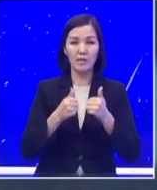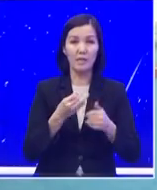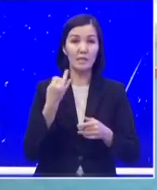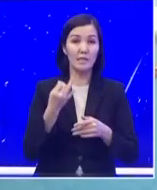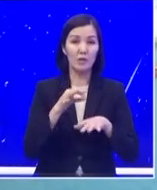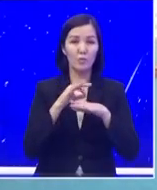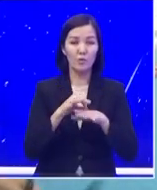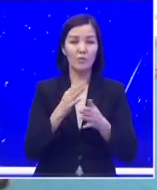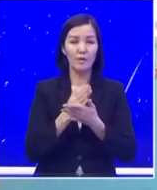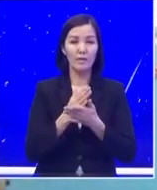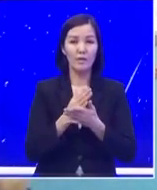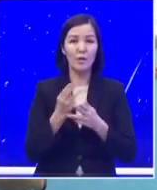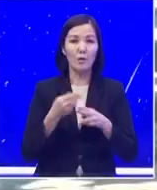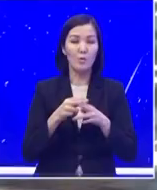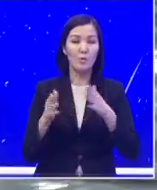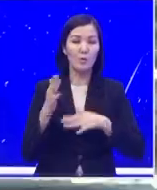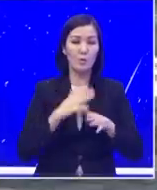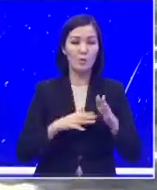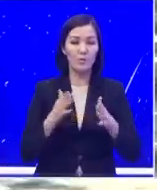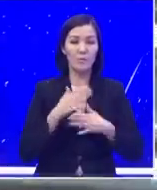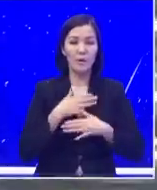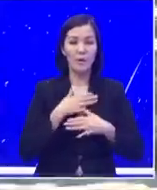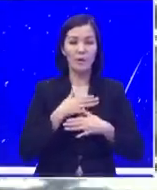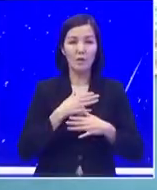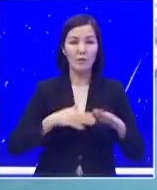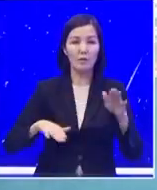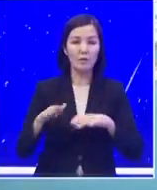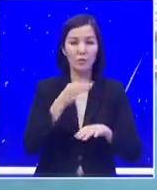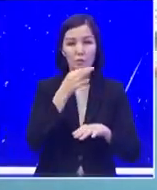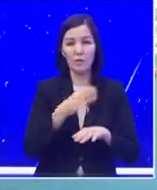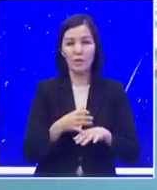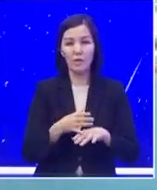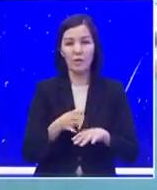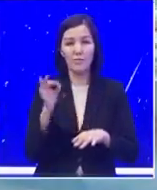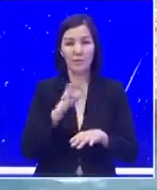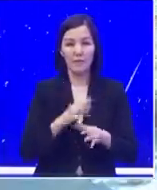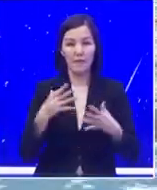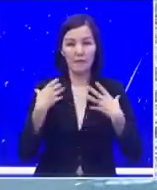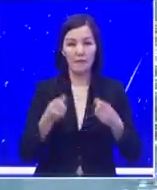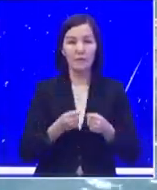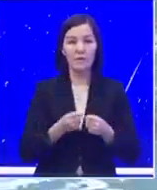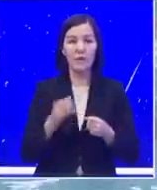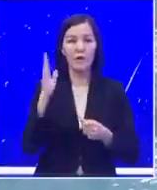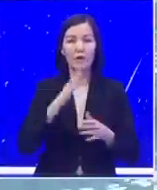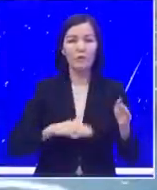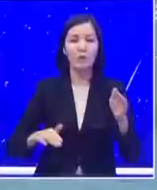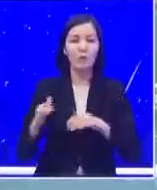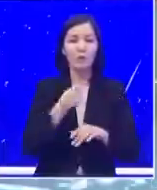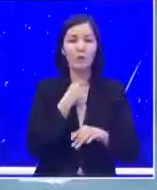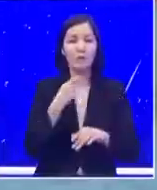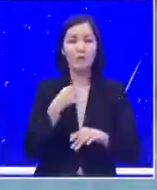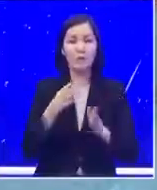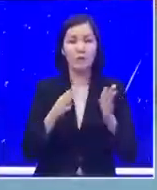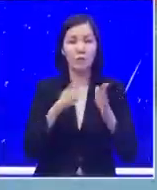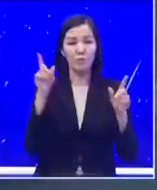мен бірінші келіп, өте қуандым. Маған сондай жүзу өте ұнайды, бұл өте пайдалы. Суда жүзу жарысына Талдықорғандағы